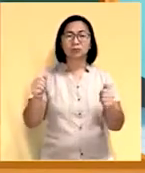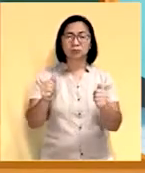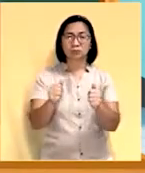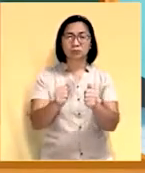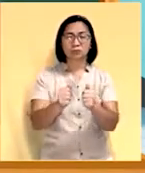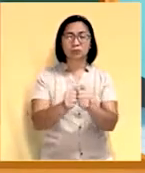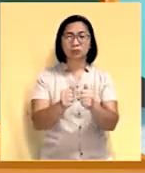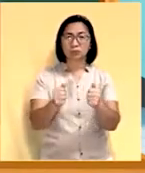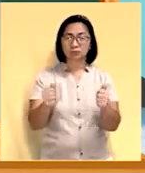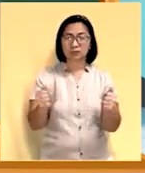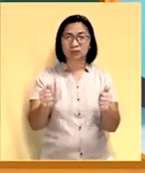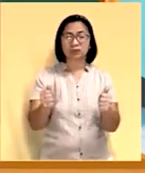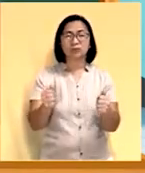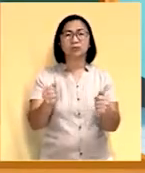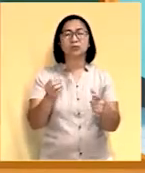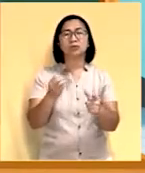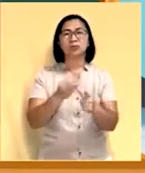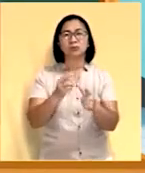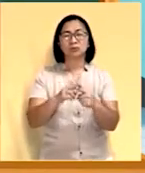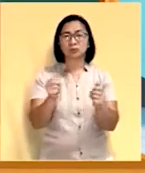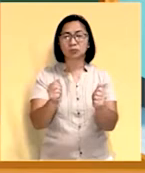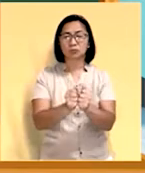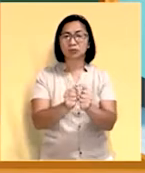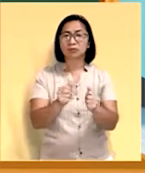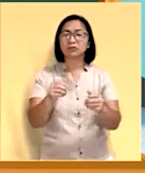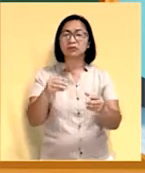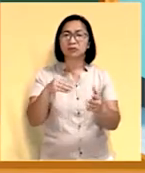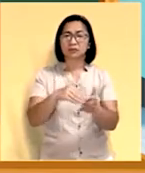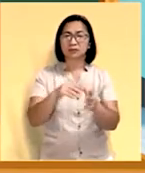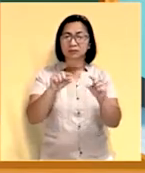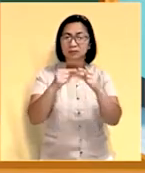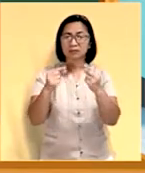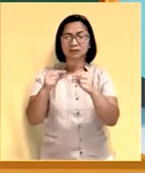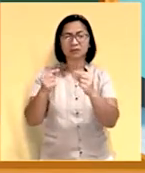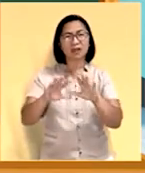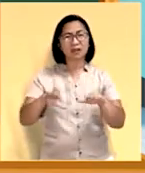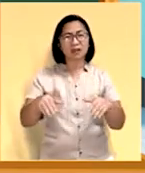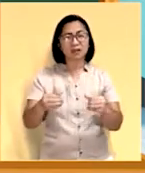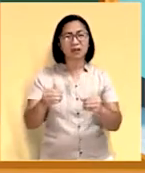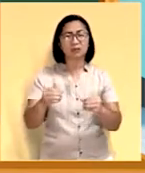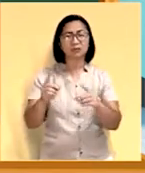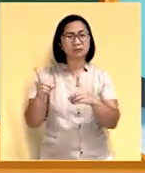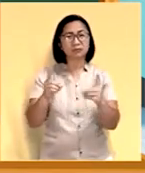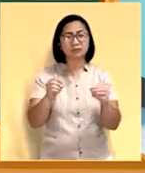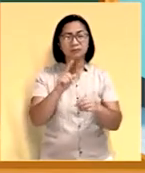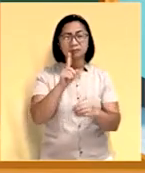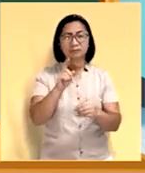with regrouping. Paano gagawin ito?